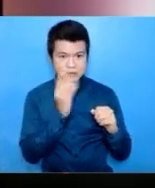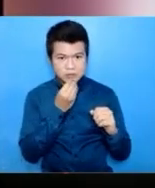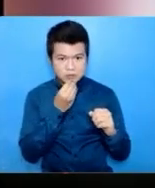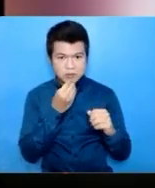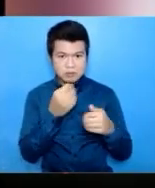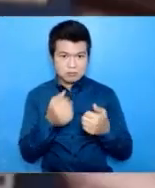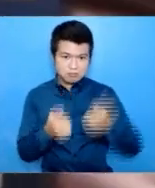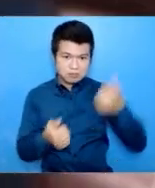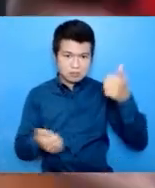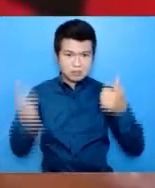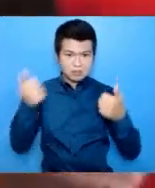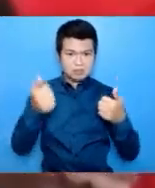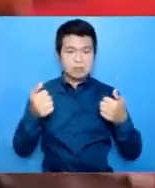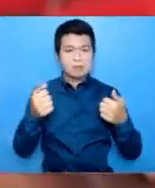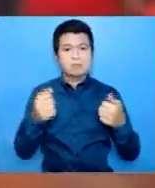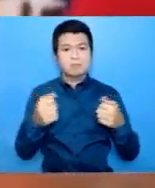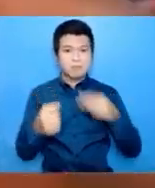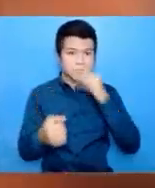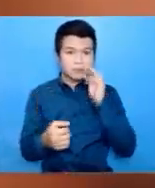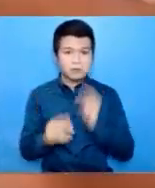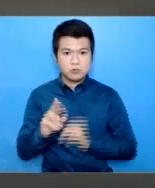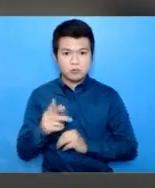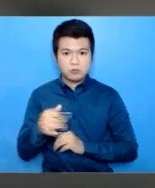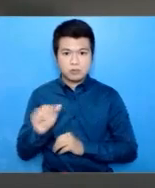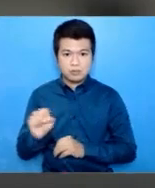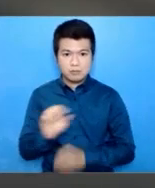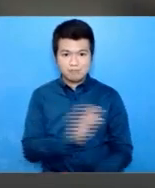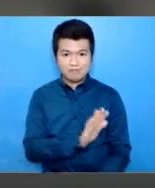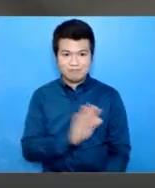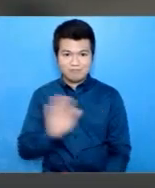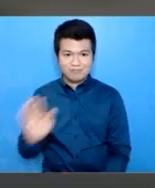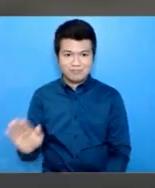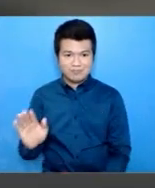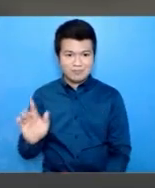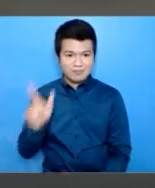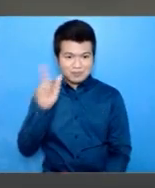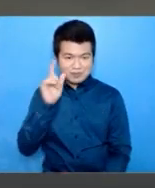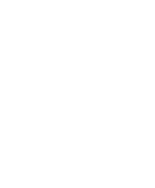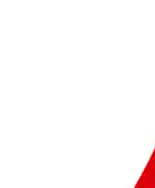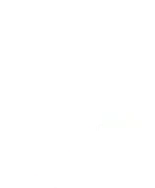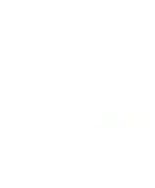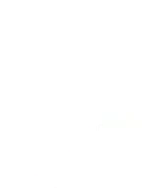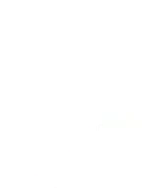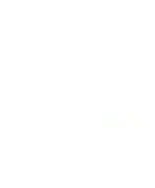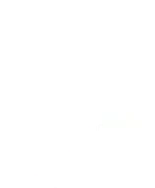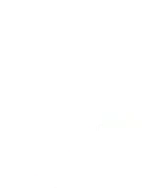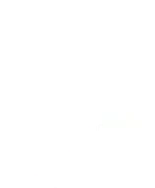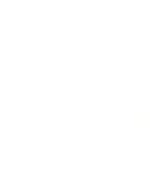Ugas. Nagbabalita mula sa Frontline, Lynn Olivario, News 5.